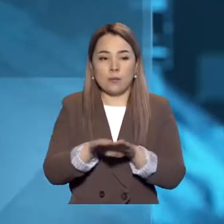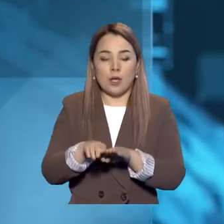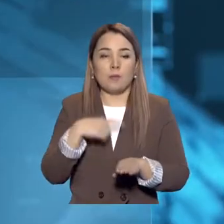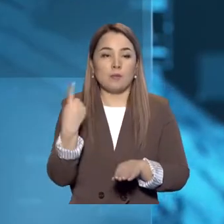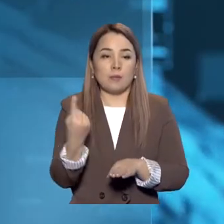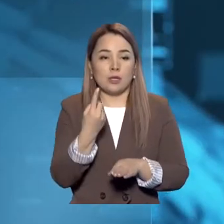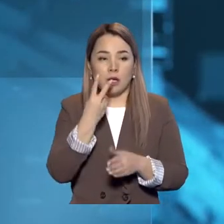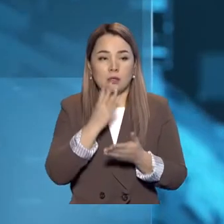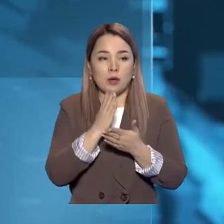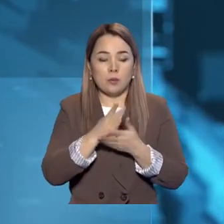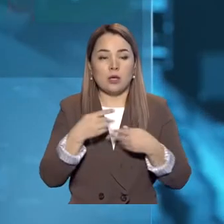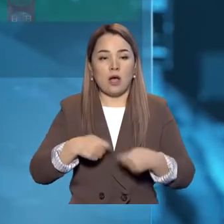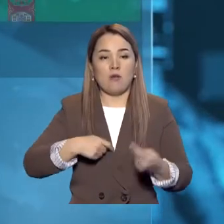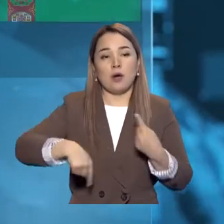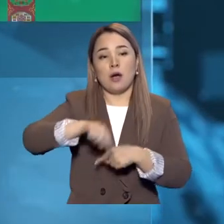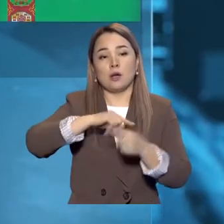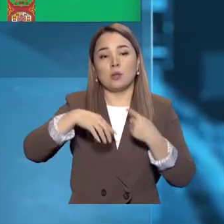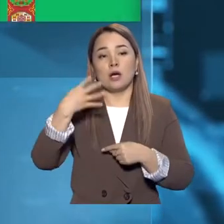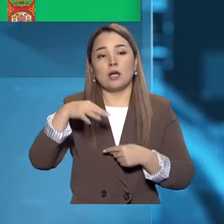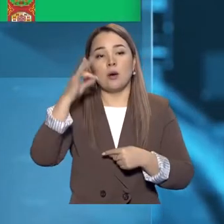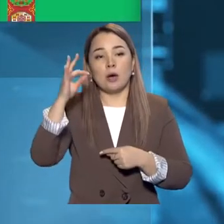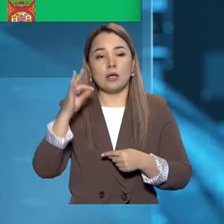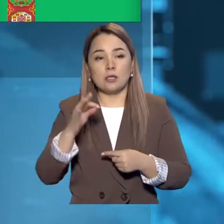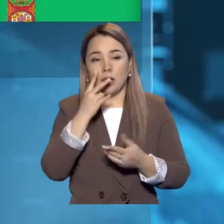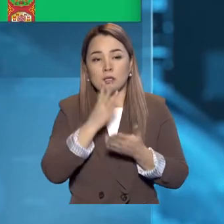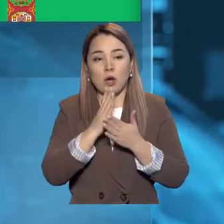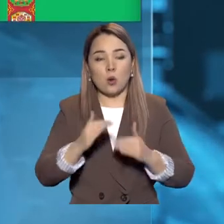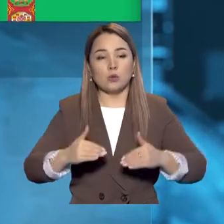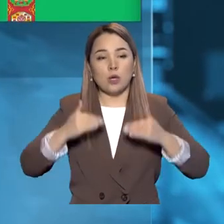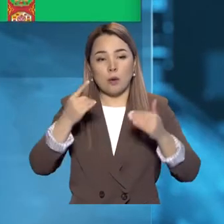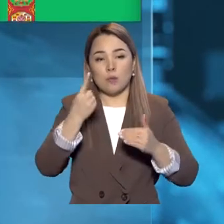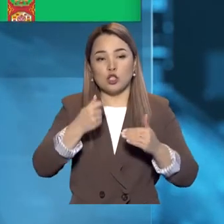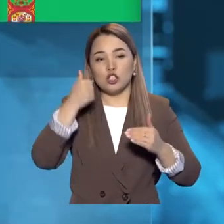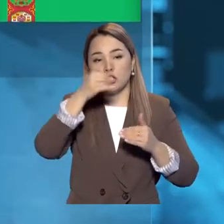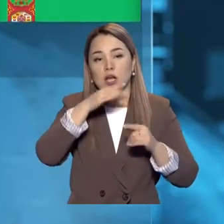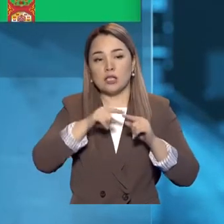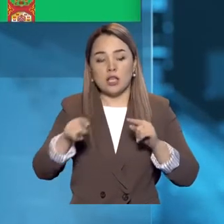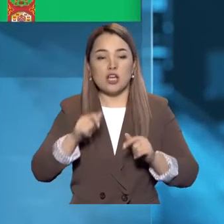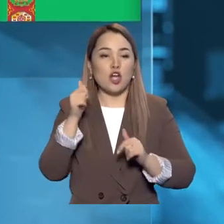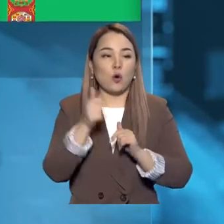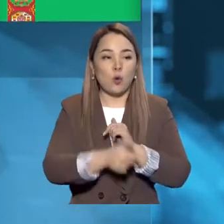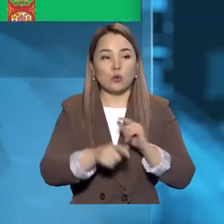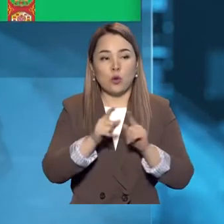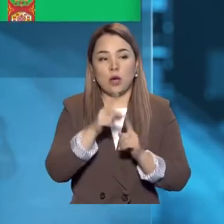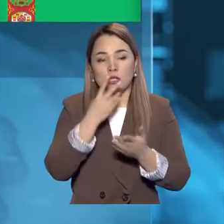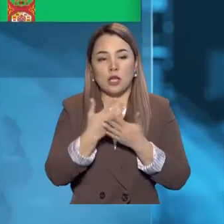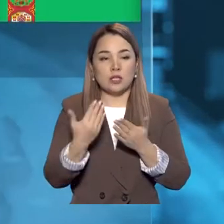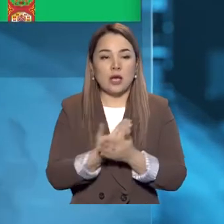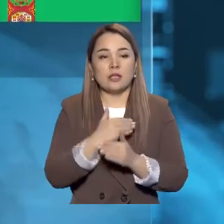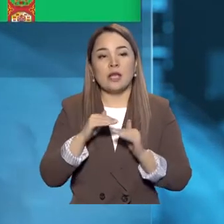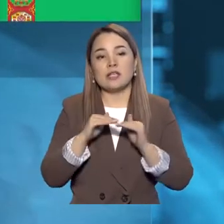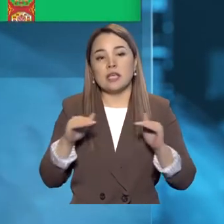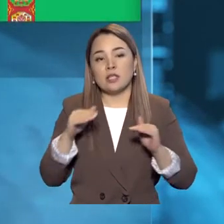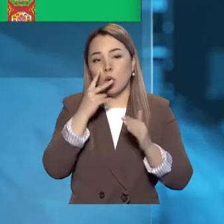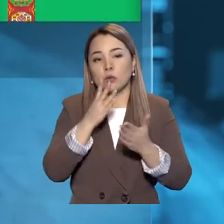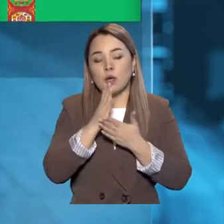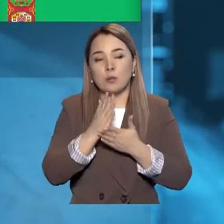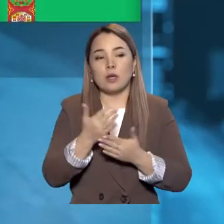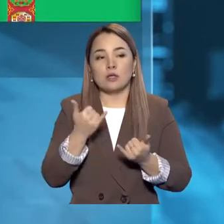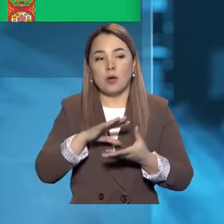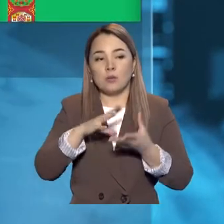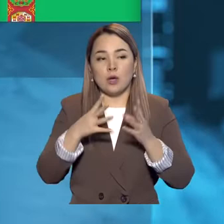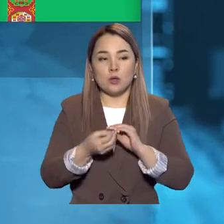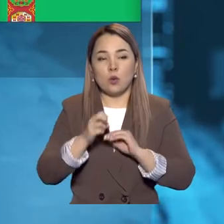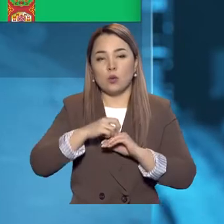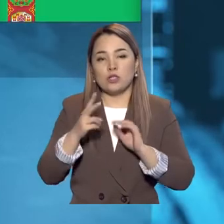елдерімен тауар айналымы бір жылда 40%-ға өскен. Ал тек Қытаймен арадағы сауда-саттық жаңа рекордтық деңгейге жетті. 11 айдың қорытындысы бойынша көрсеткіш